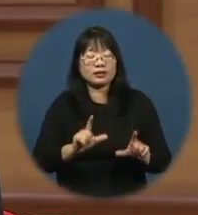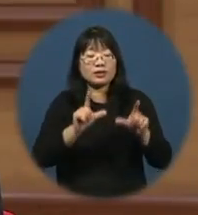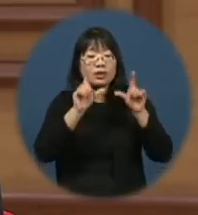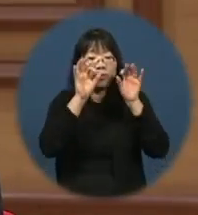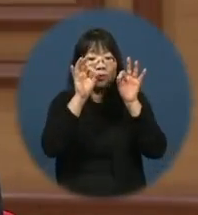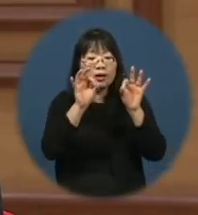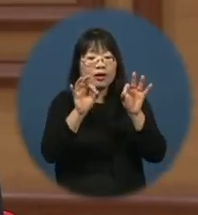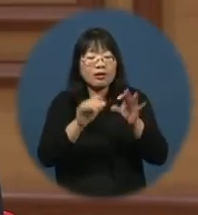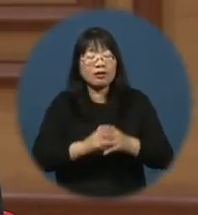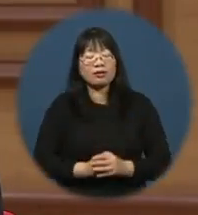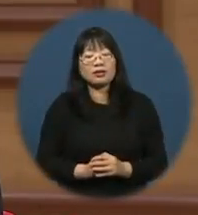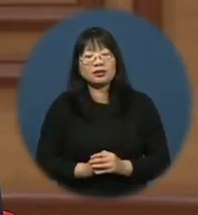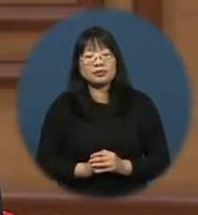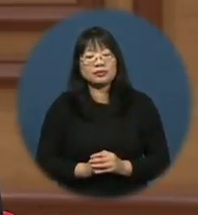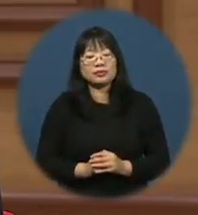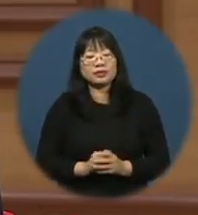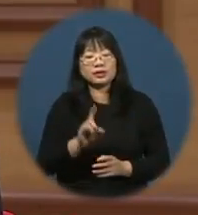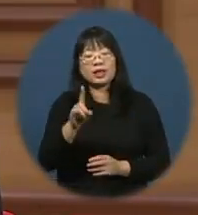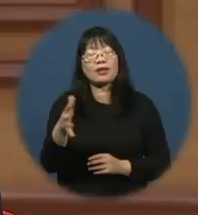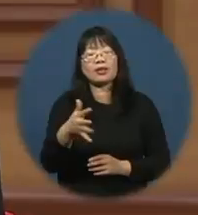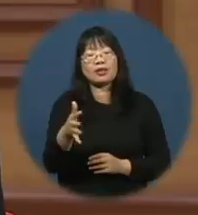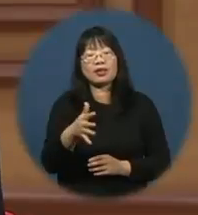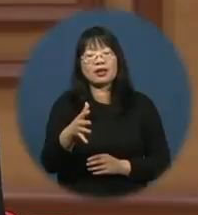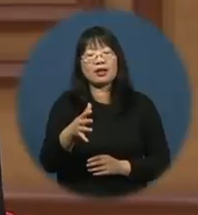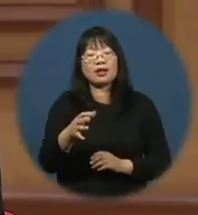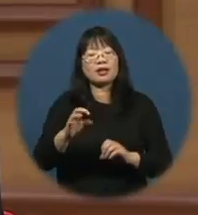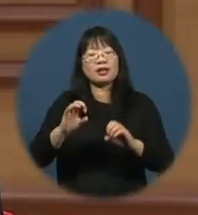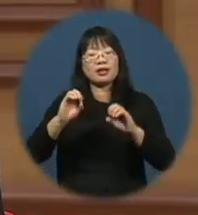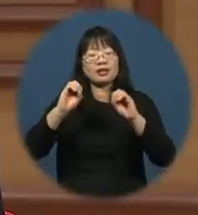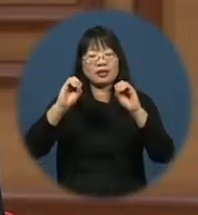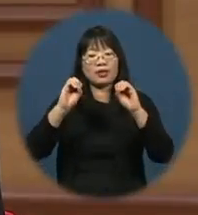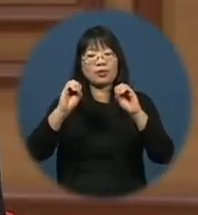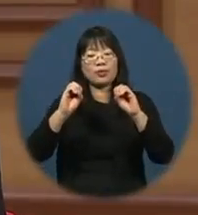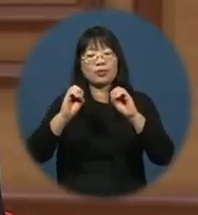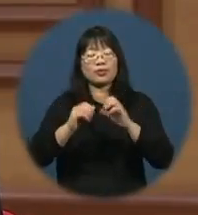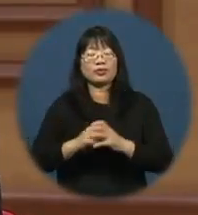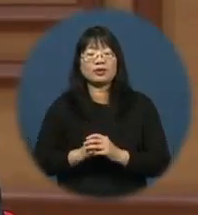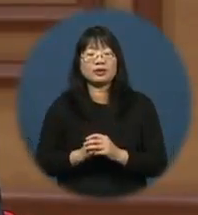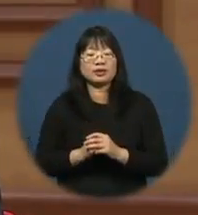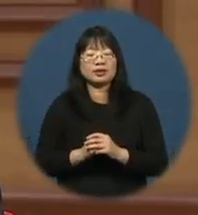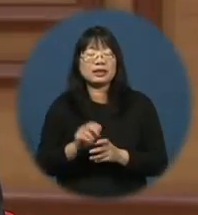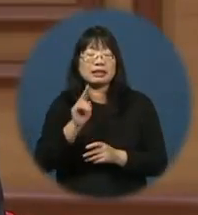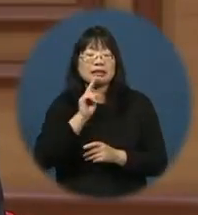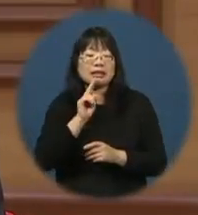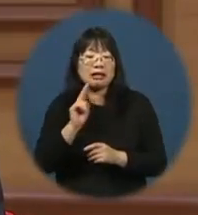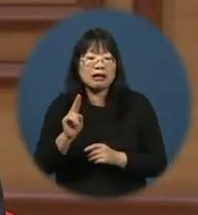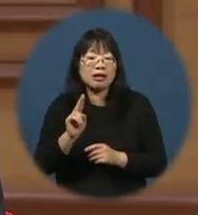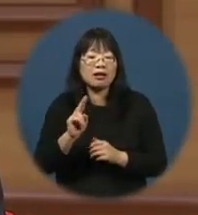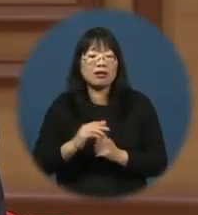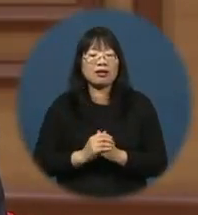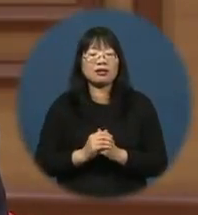2080년에는 하나도 없는 제로 배출량이 예. 그래야